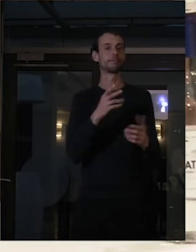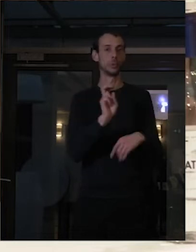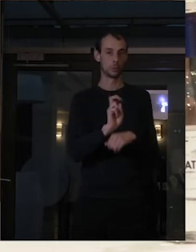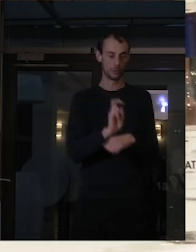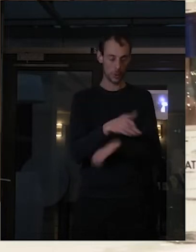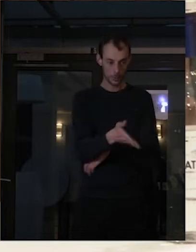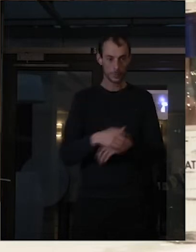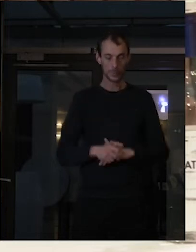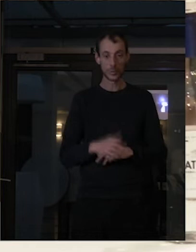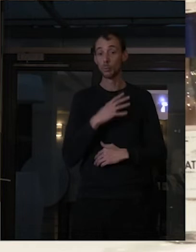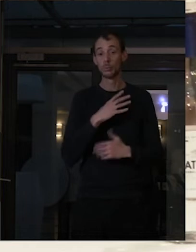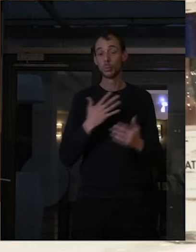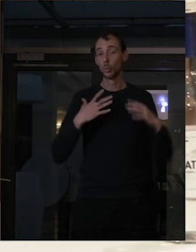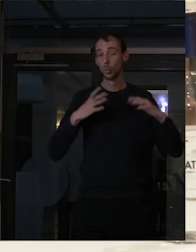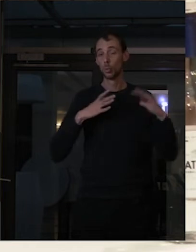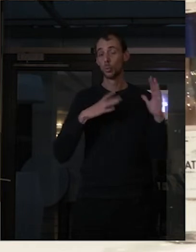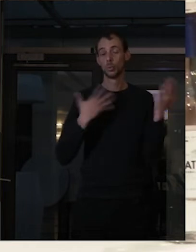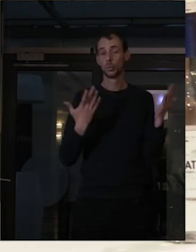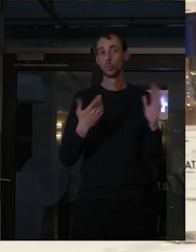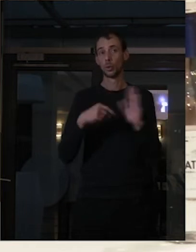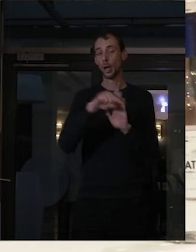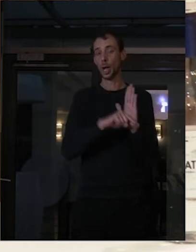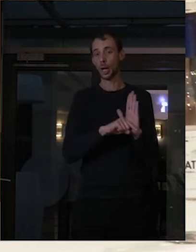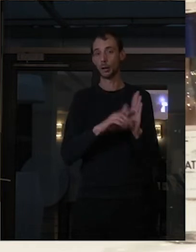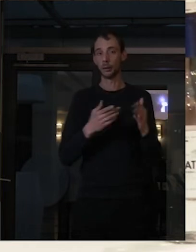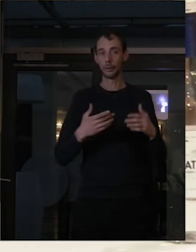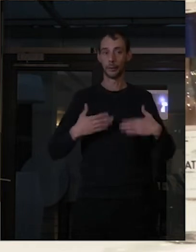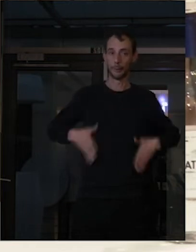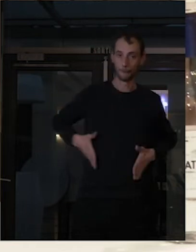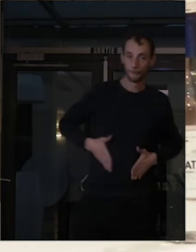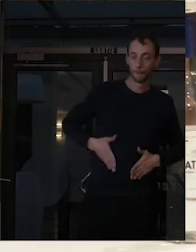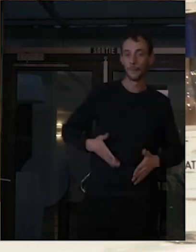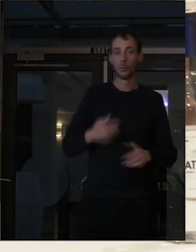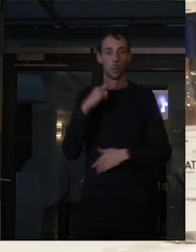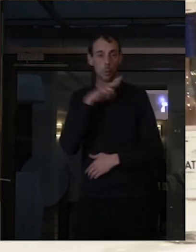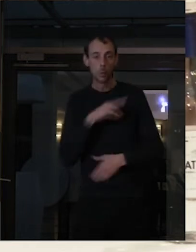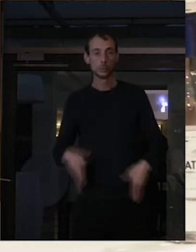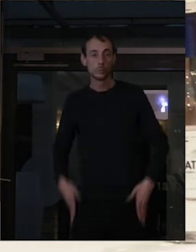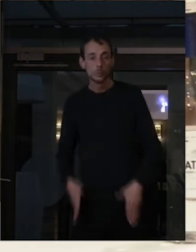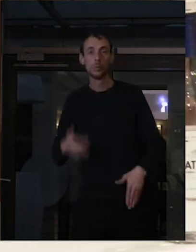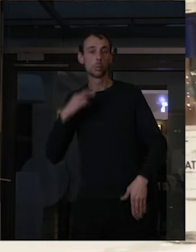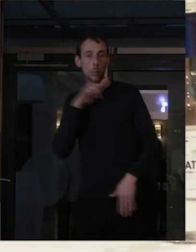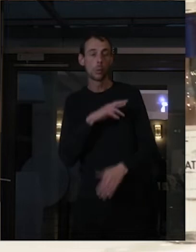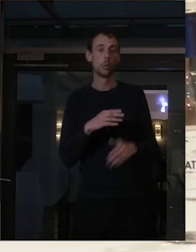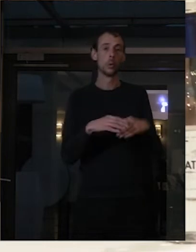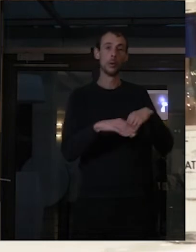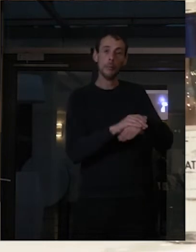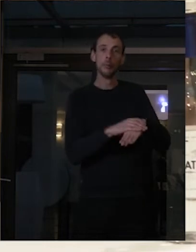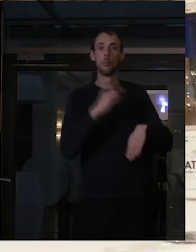en fait, il y a une tenue réglementaire juste au corps, collant rose et chaussons rose, enfin demi-pointe rose, et après pointe rose,